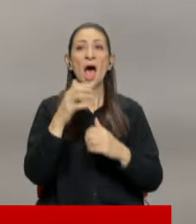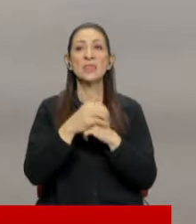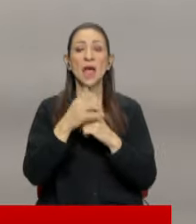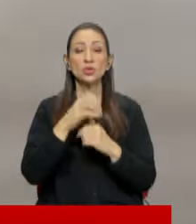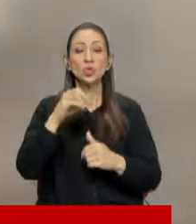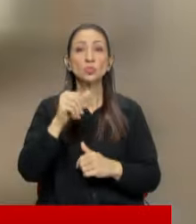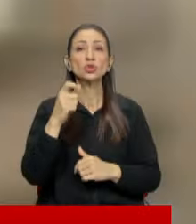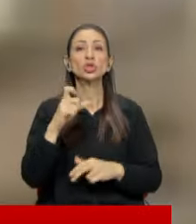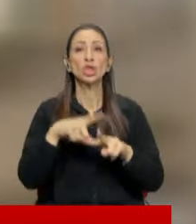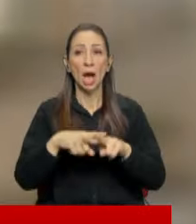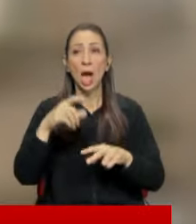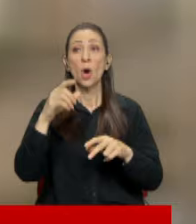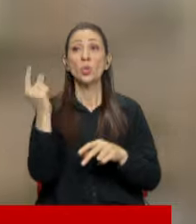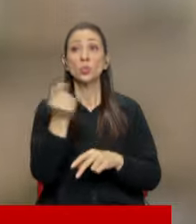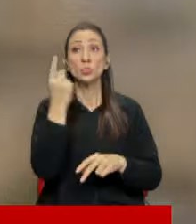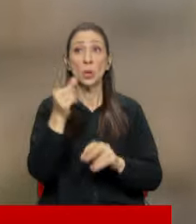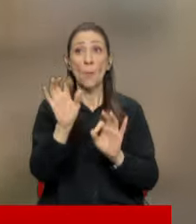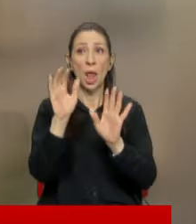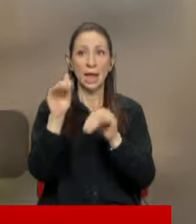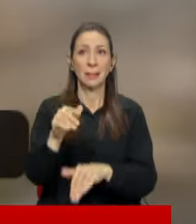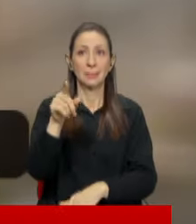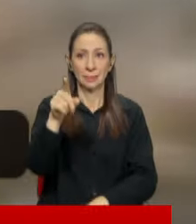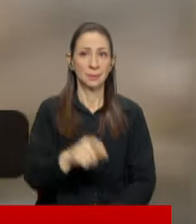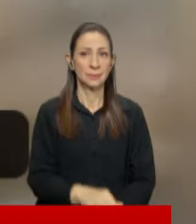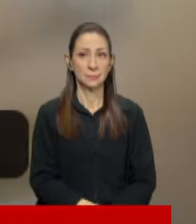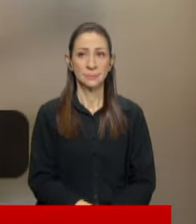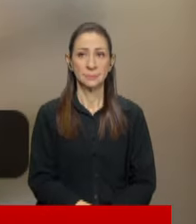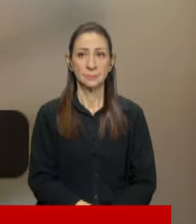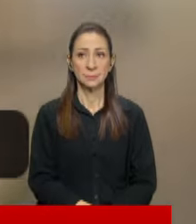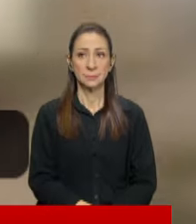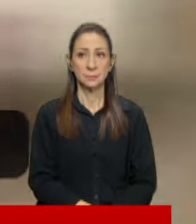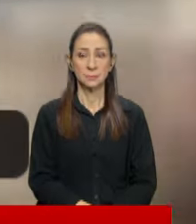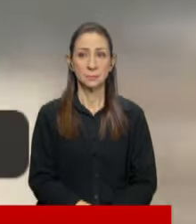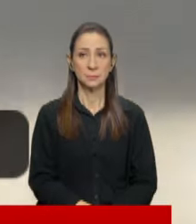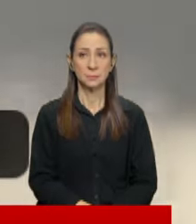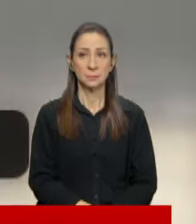Antalya Kumluca'ydı. Kumluca'ya hortum böyle geldi.